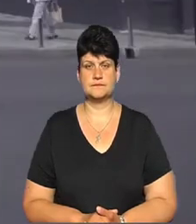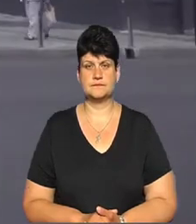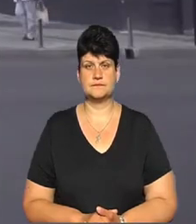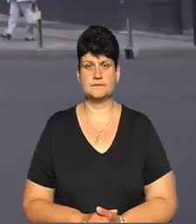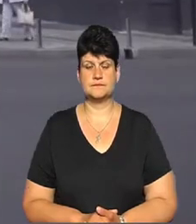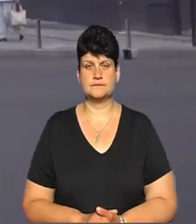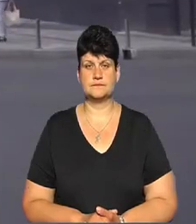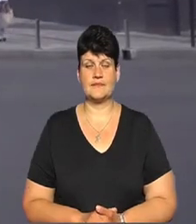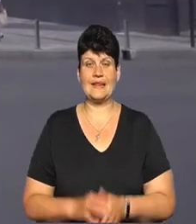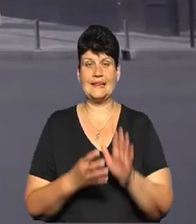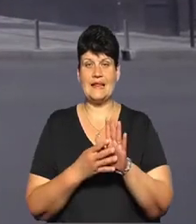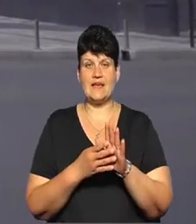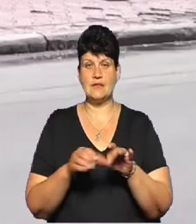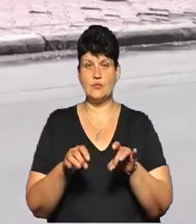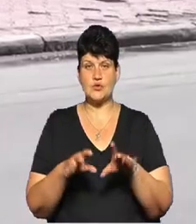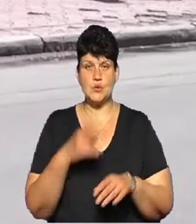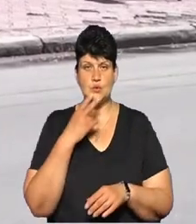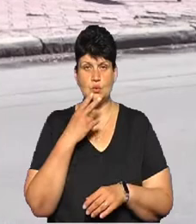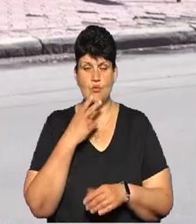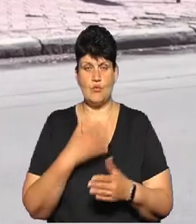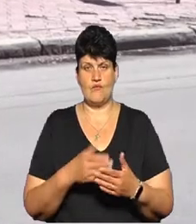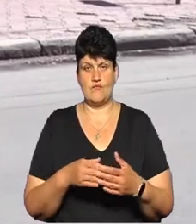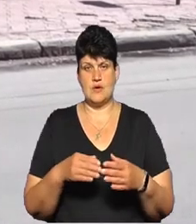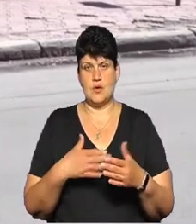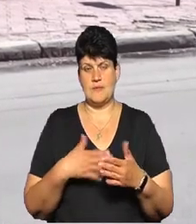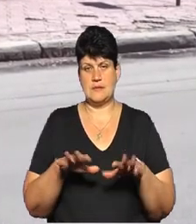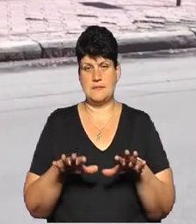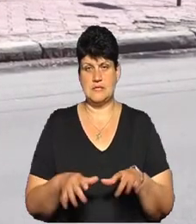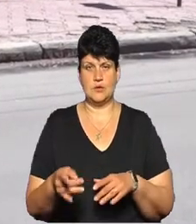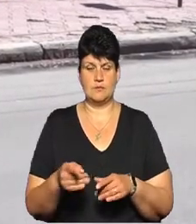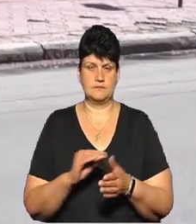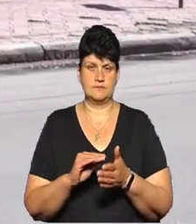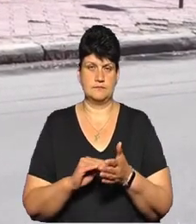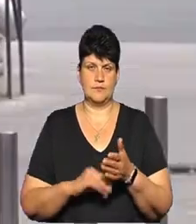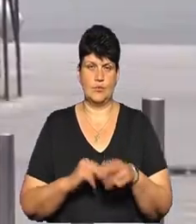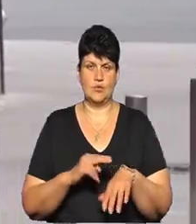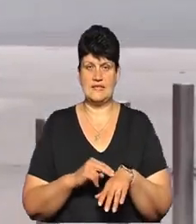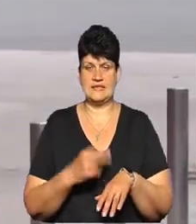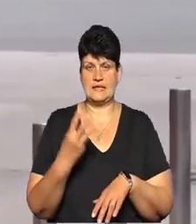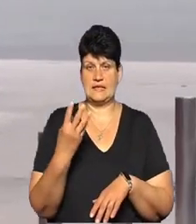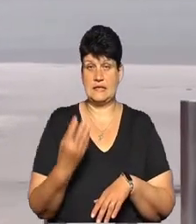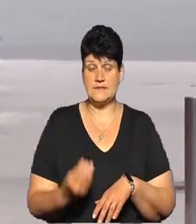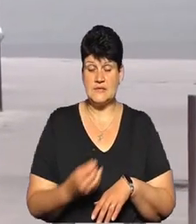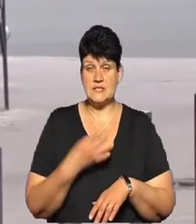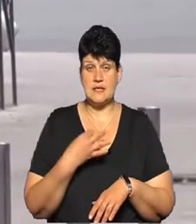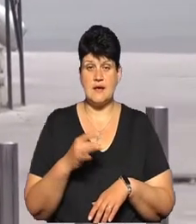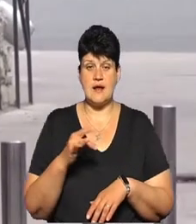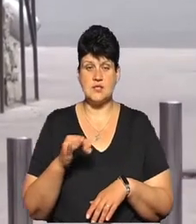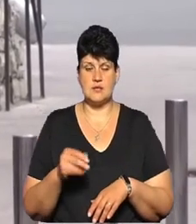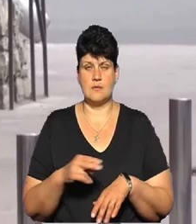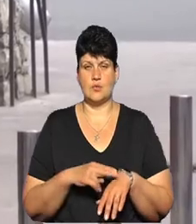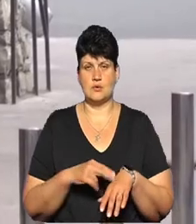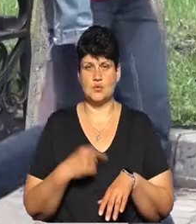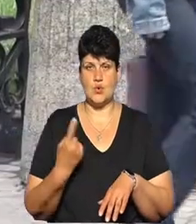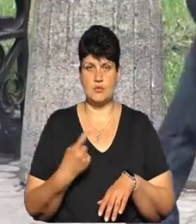9 постанов за куріння у громадських місцях Тернополя склали поліцейські за 3 дні. Про це розповіла речниця патрульної поліції області